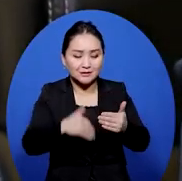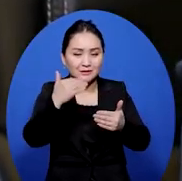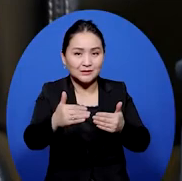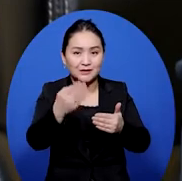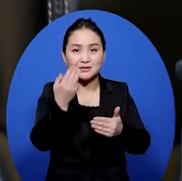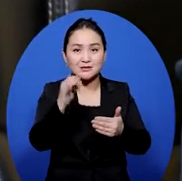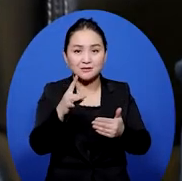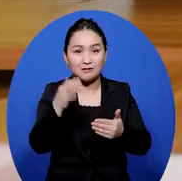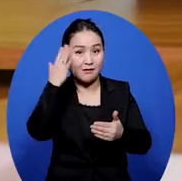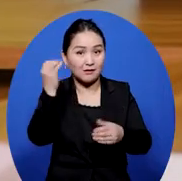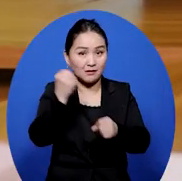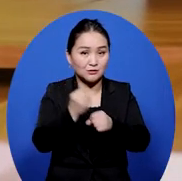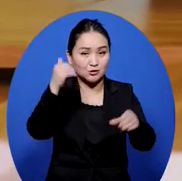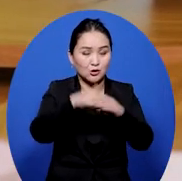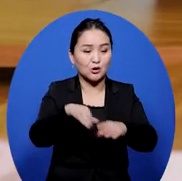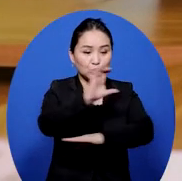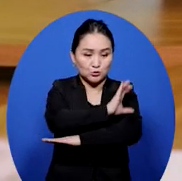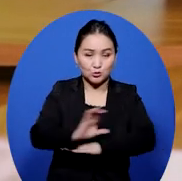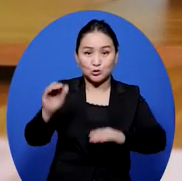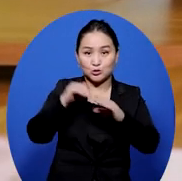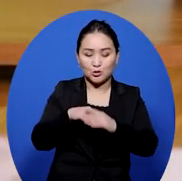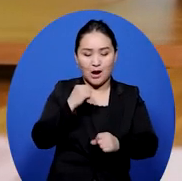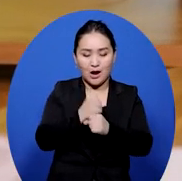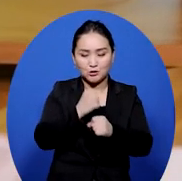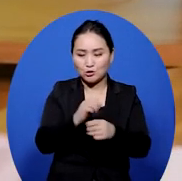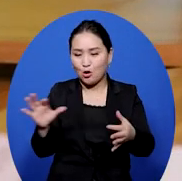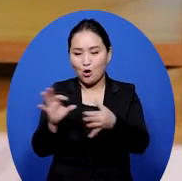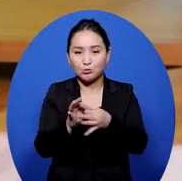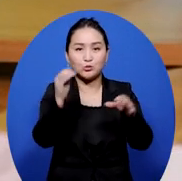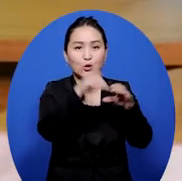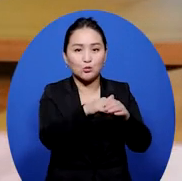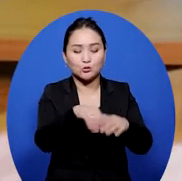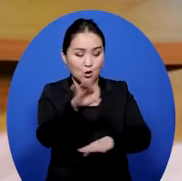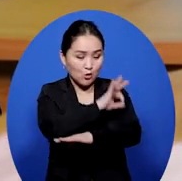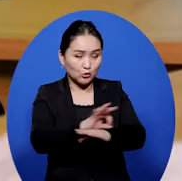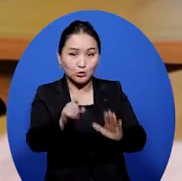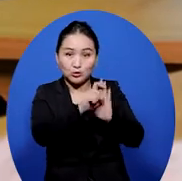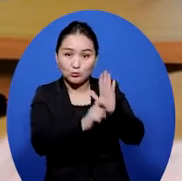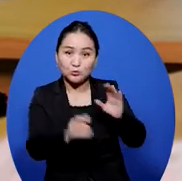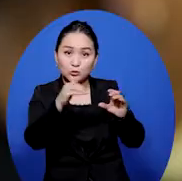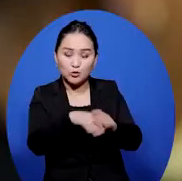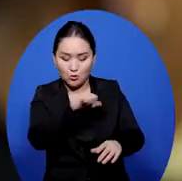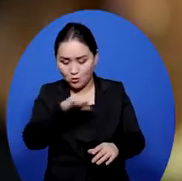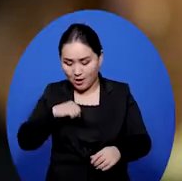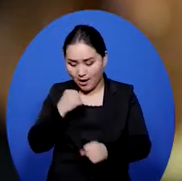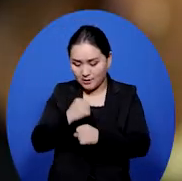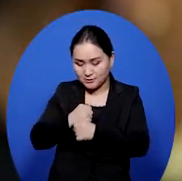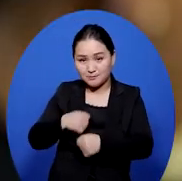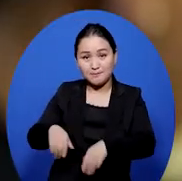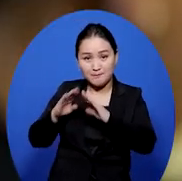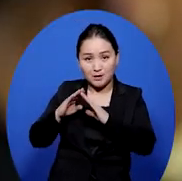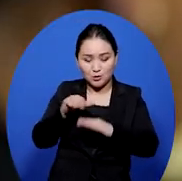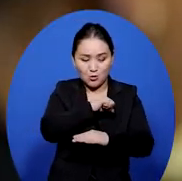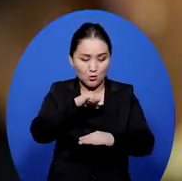хэмжээнд хамруулах, сургалтанд хамруулах, мэрэгжилтэд болох, ажил зуучлах, төсөл хөдөлмөрт хамруулах, өөрөө өөртөө ажлын байр болох, тэр дэмжлэг